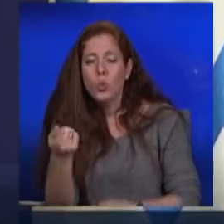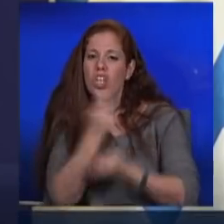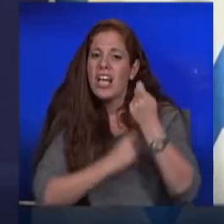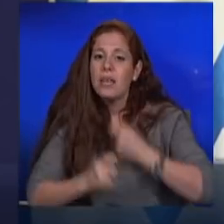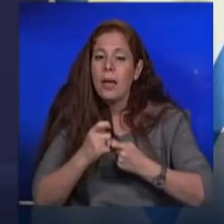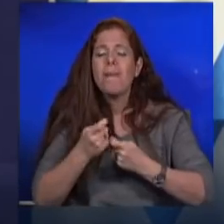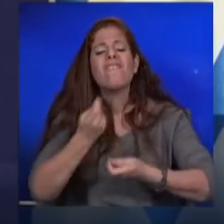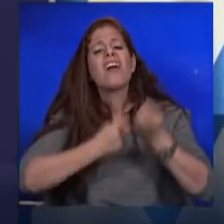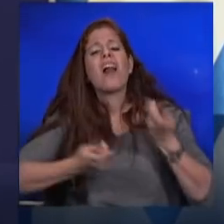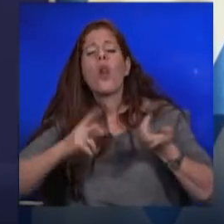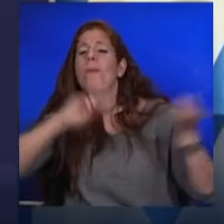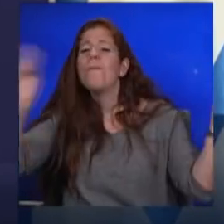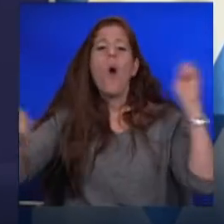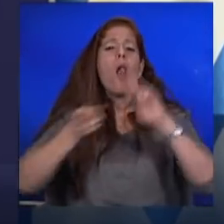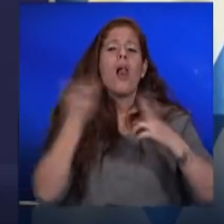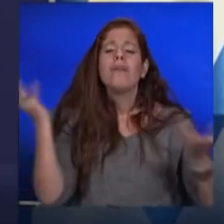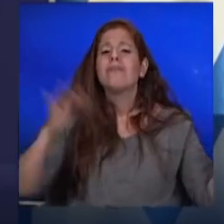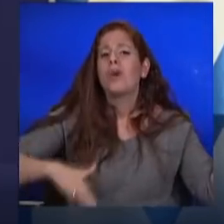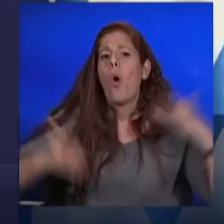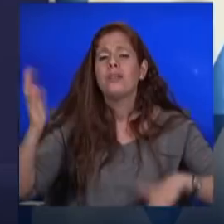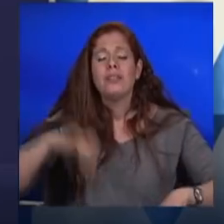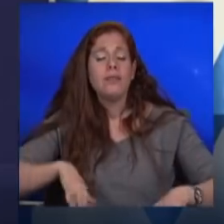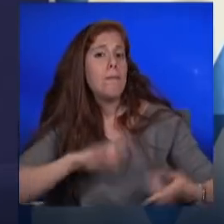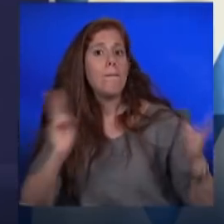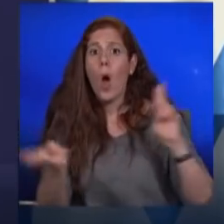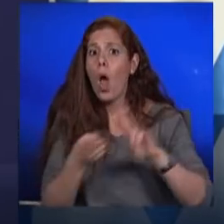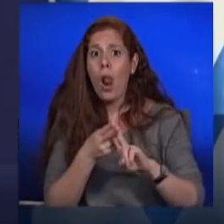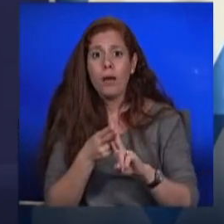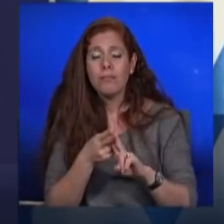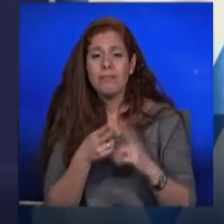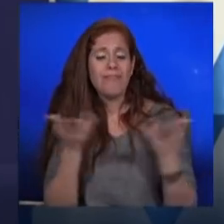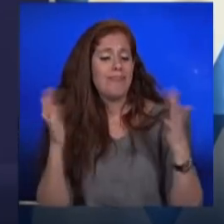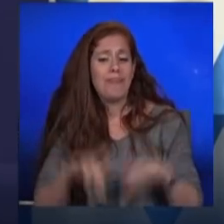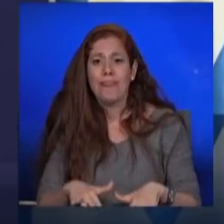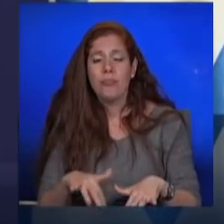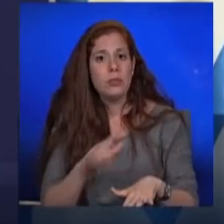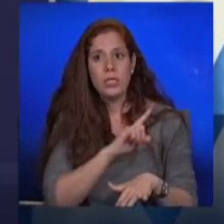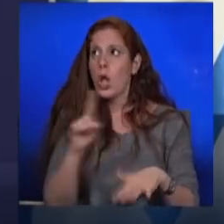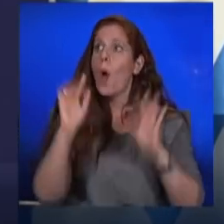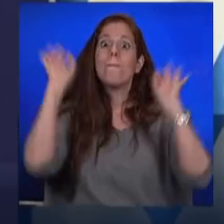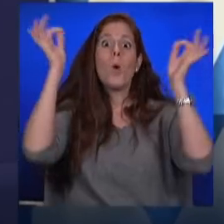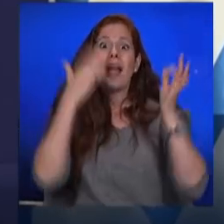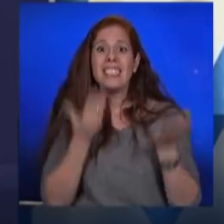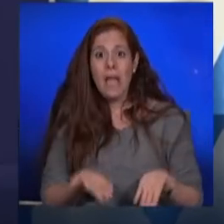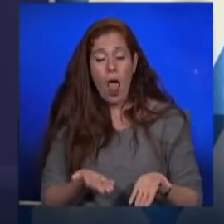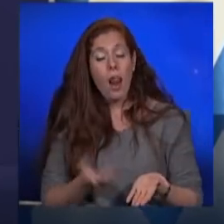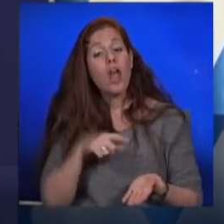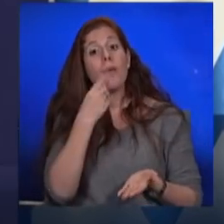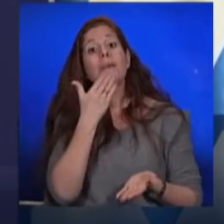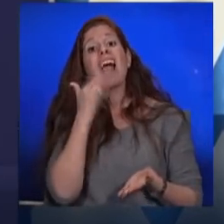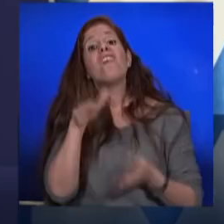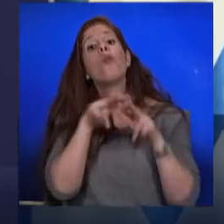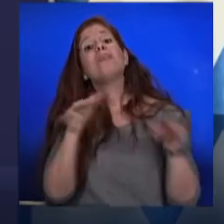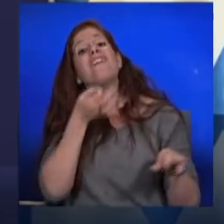העולם. בכל העולם. זה לא דבר מיוחד לישראל. בישראל אפילו הייתי אומר, המצב טוב יותר.